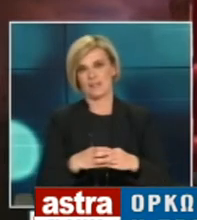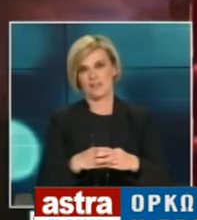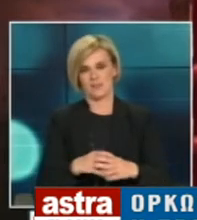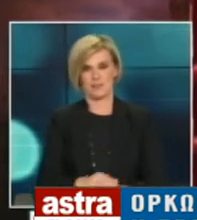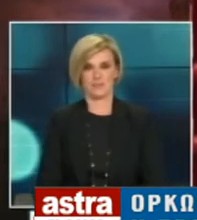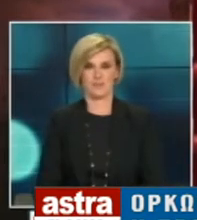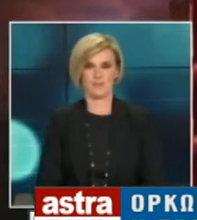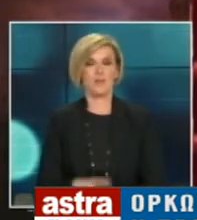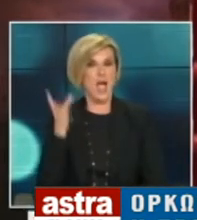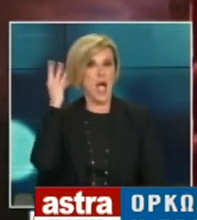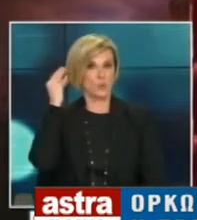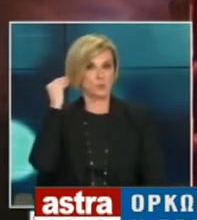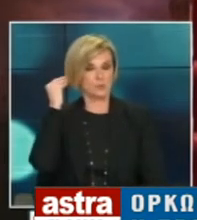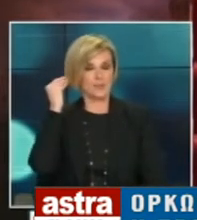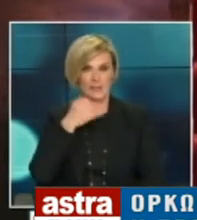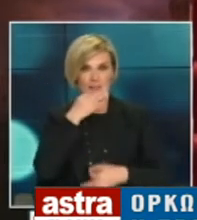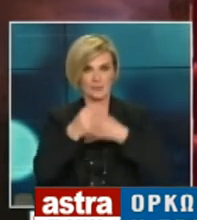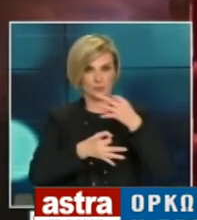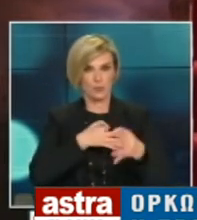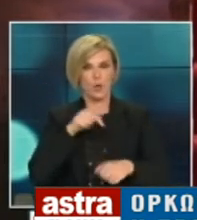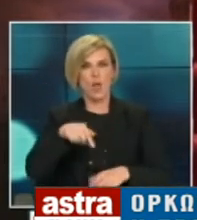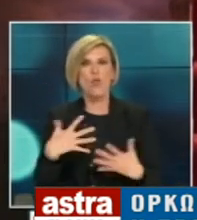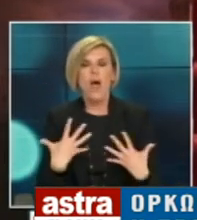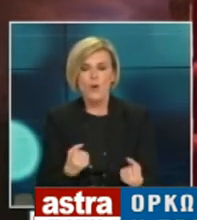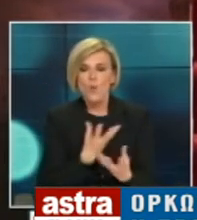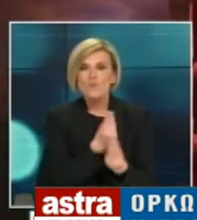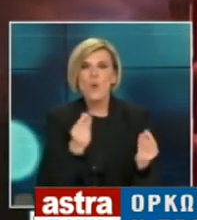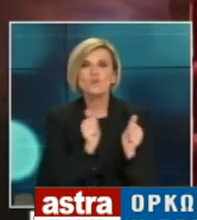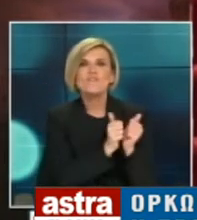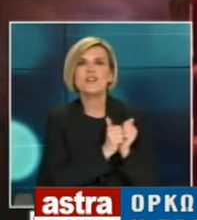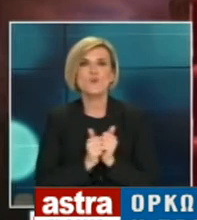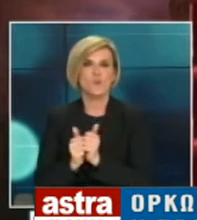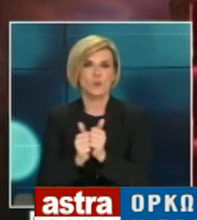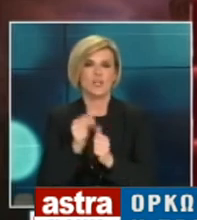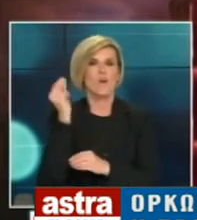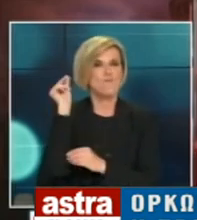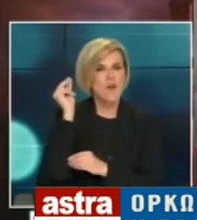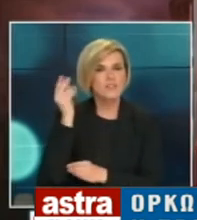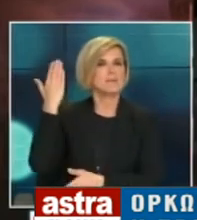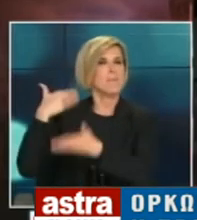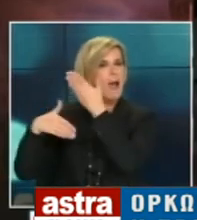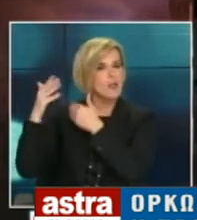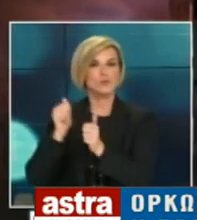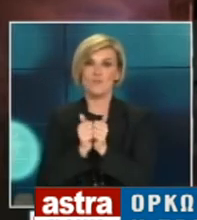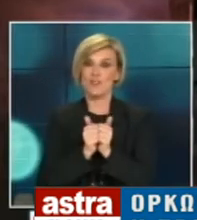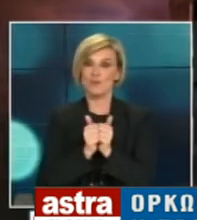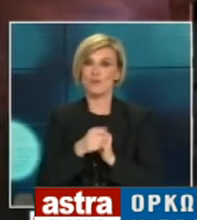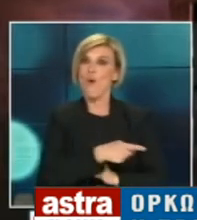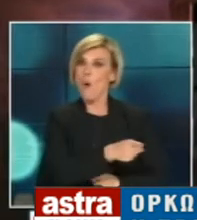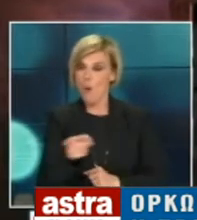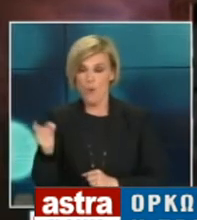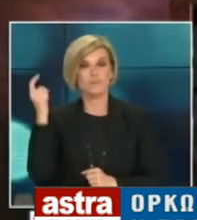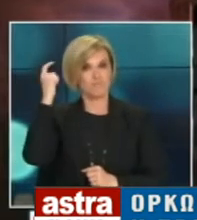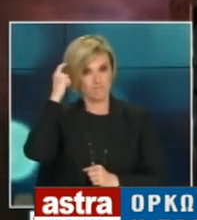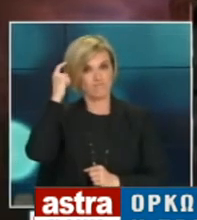Ακούστε με. Εδώ έχω πολλούς φίλους μου από τη Γερουσία και από το παρελθόν. Όλοι κατανοούμε ότι